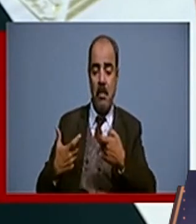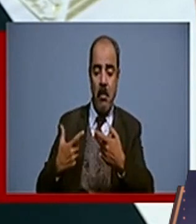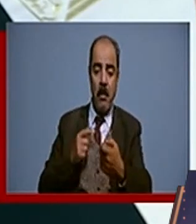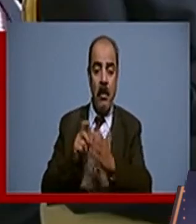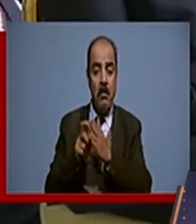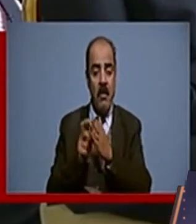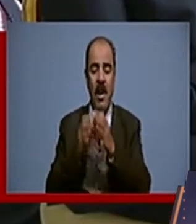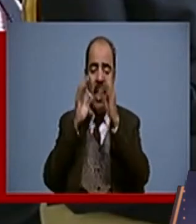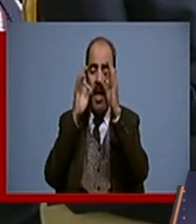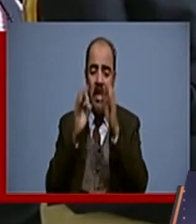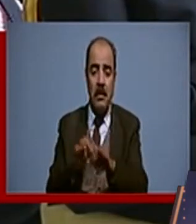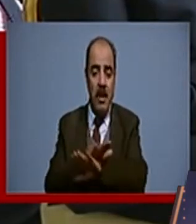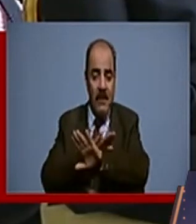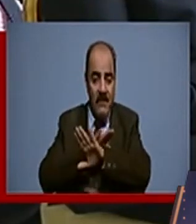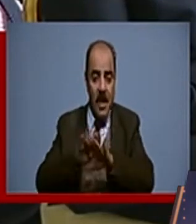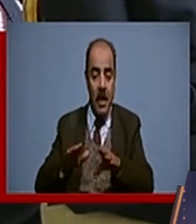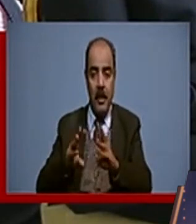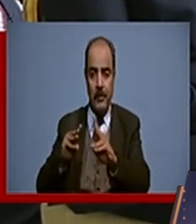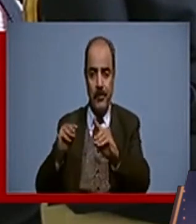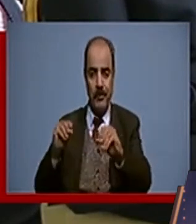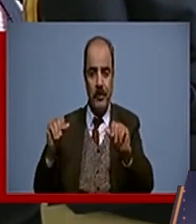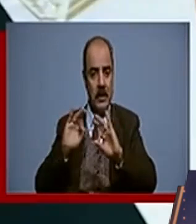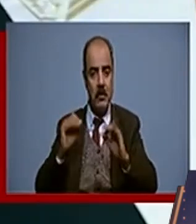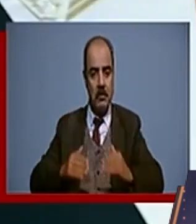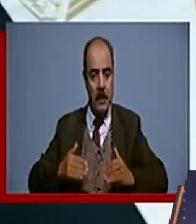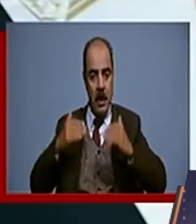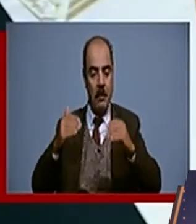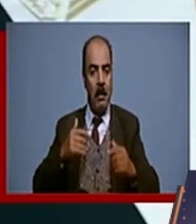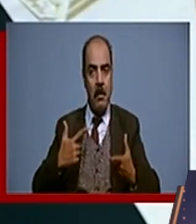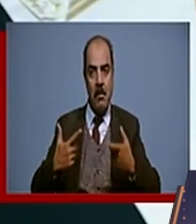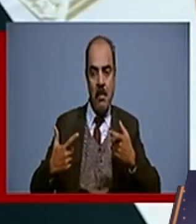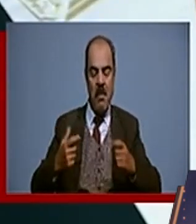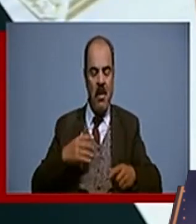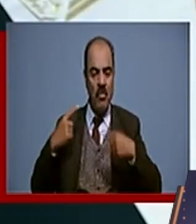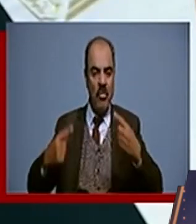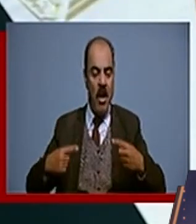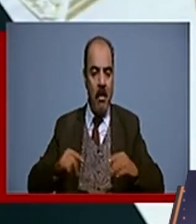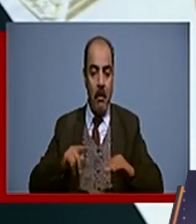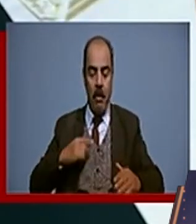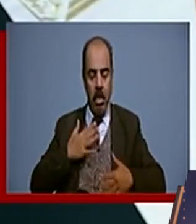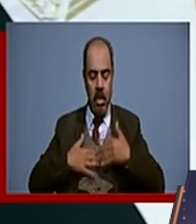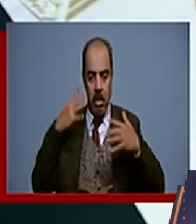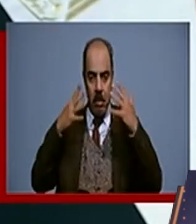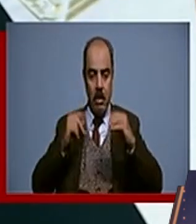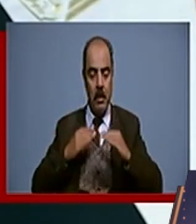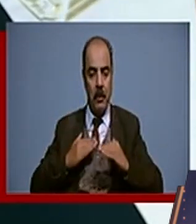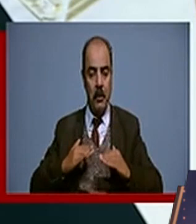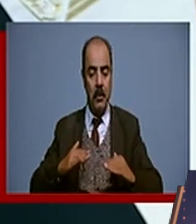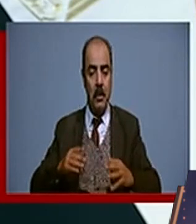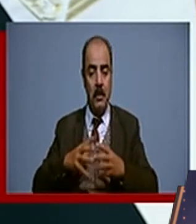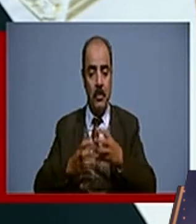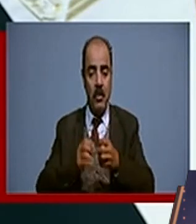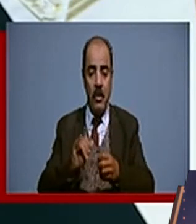إلى إيجاد حل لها يساهم في خفض التوتر، وأيضا لما لها من تداعيات كبيرة جدا على